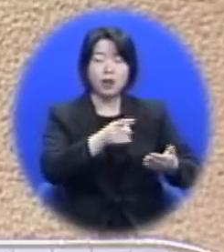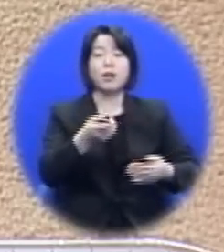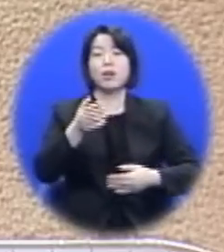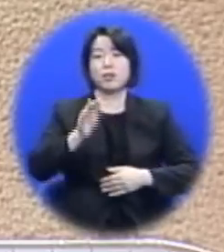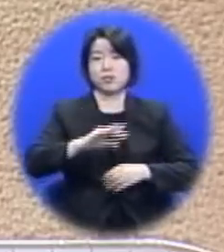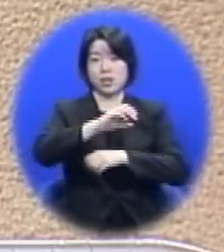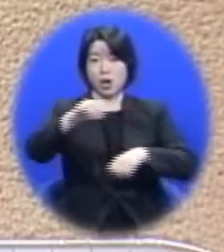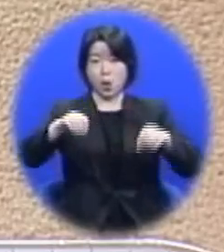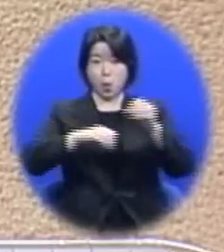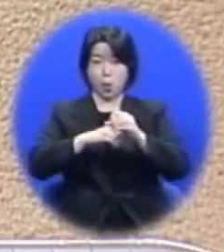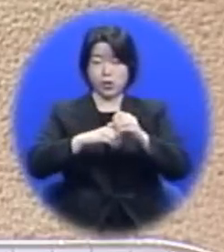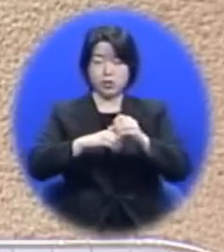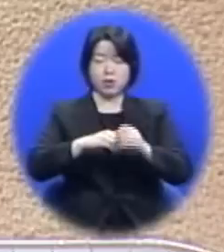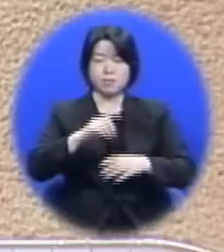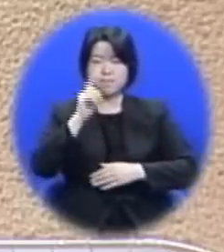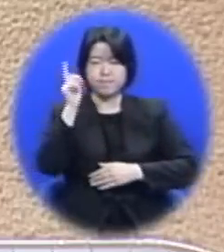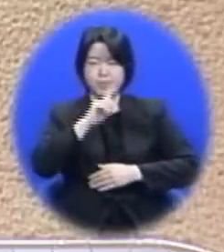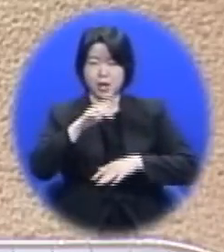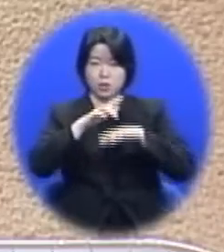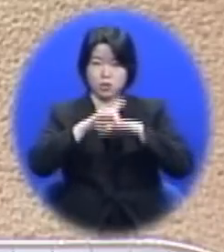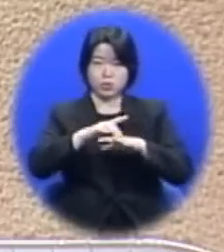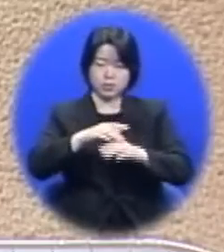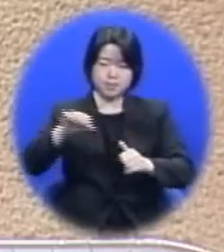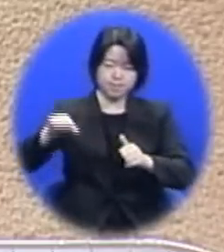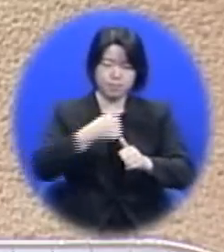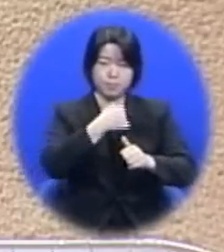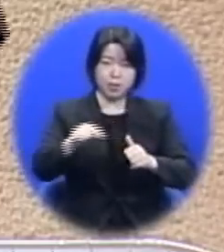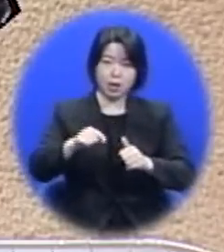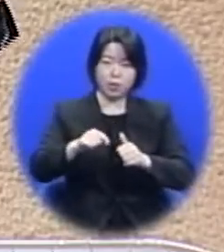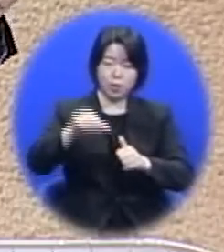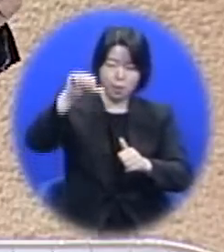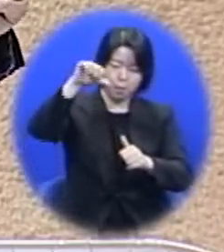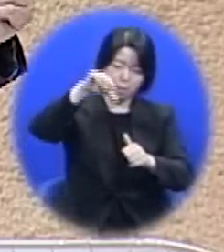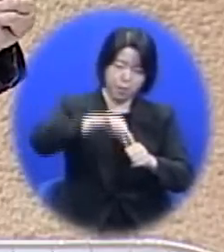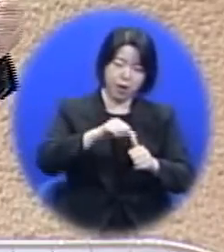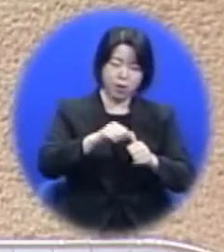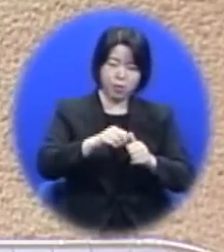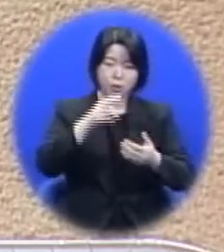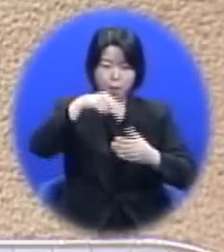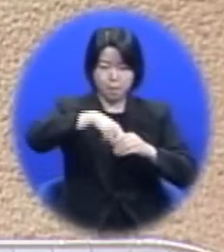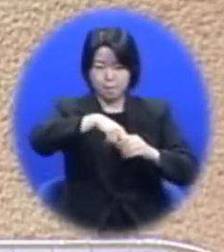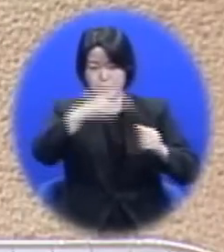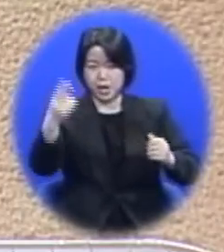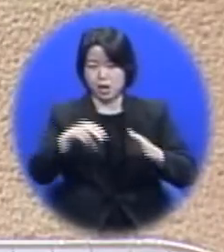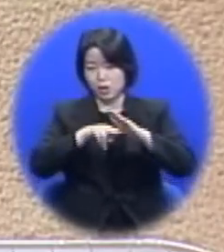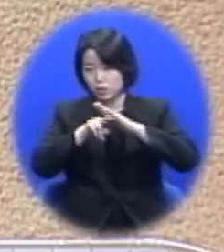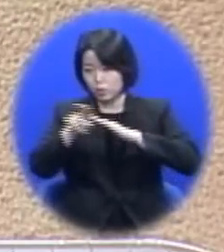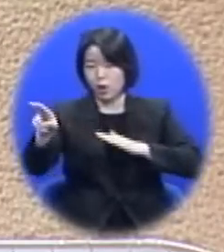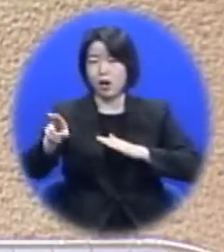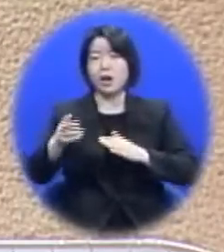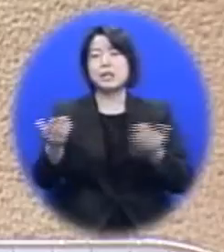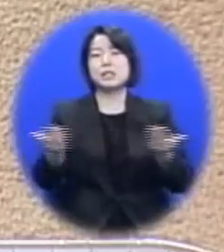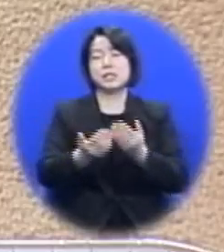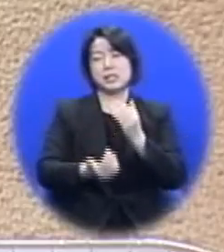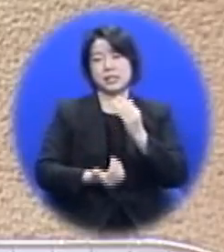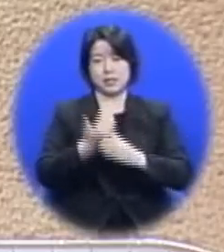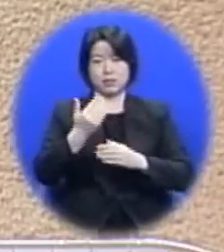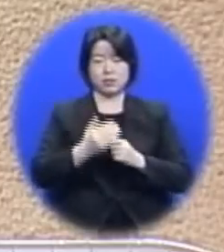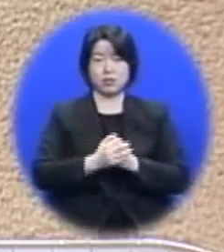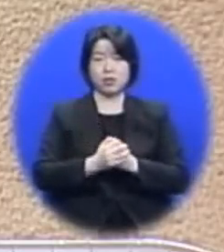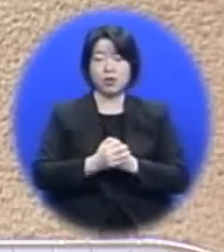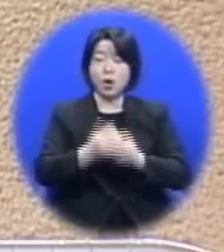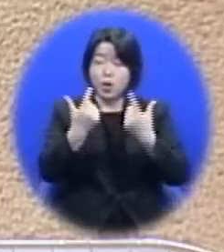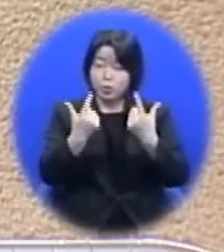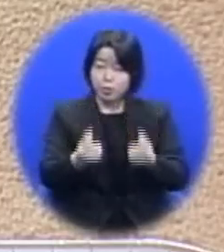그랬는데 오히려 악귀한테 두들겨 맞고 벌거벗고 도망을 가는 일이 생겼습니다. 아니